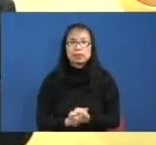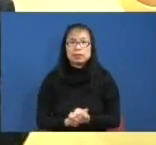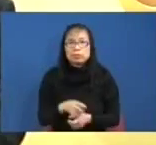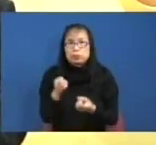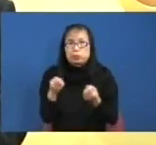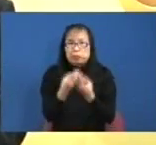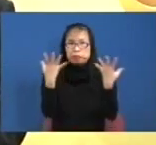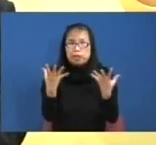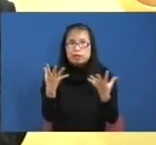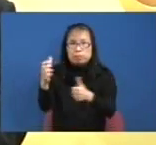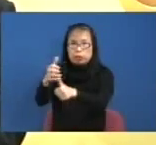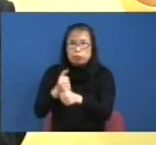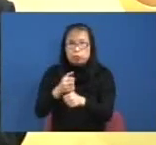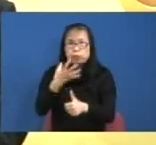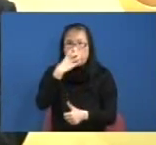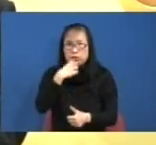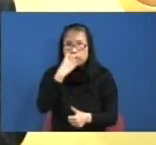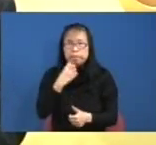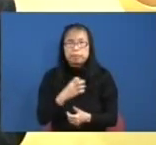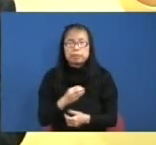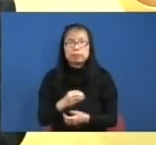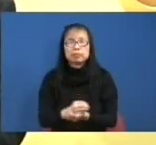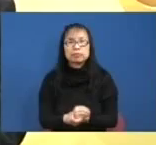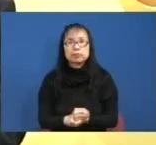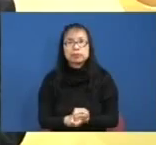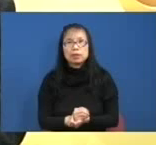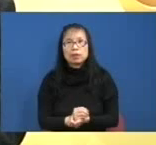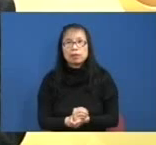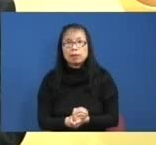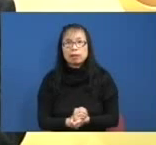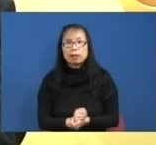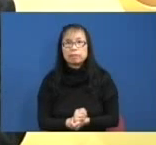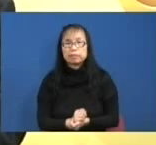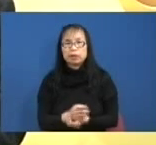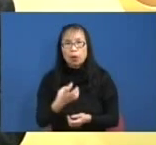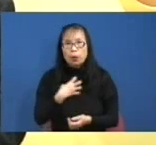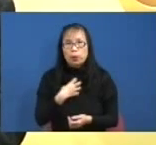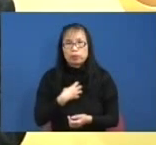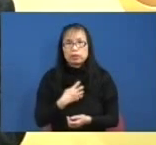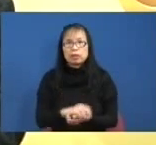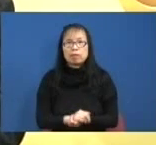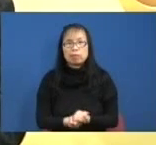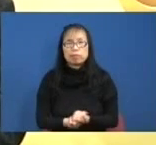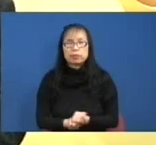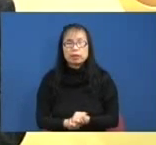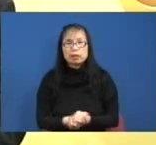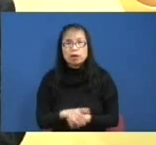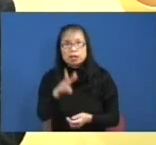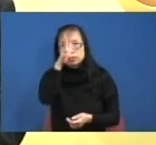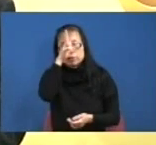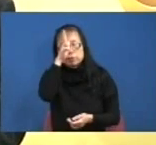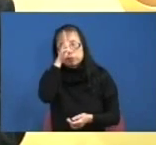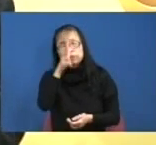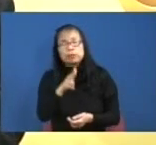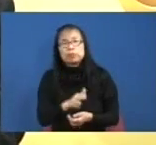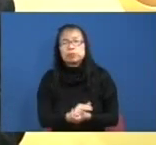發生到搶鹽嘅事件啦。咁我覺得咧就整體上嚟講咧，即係政府亦